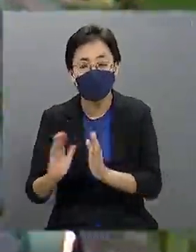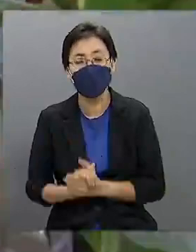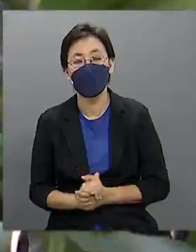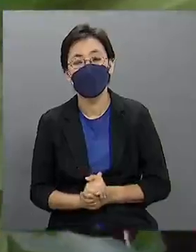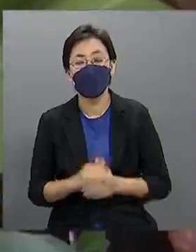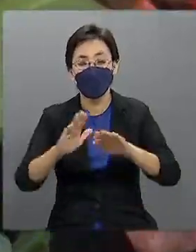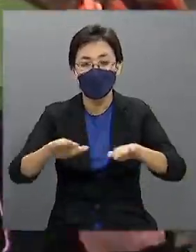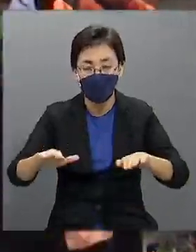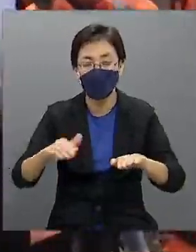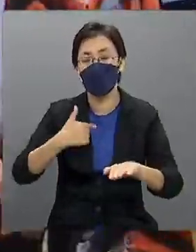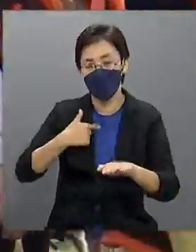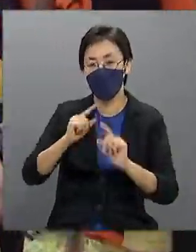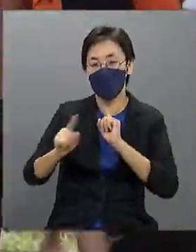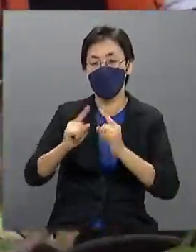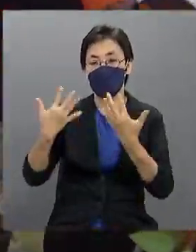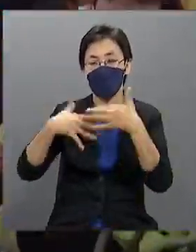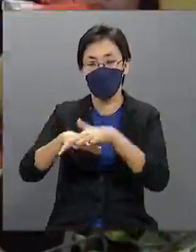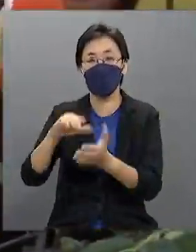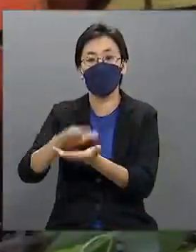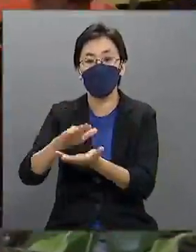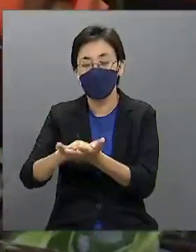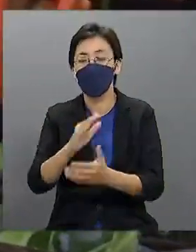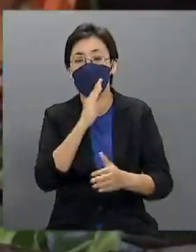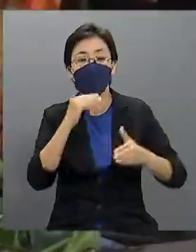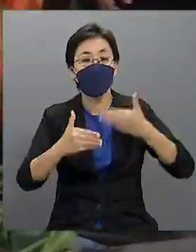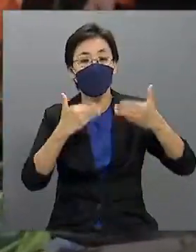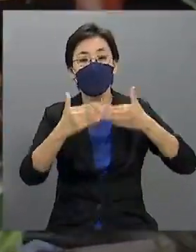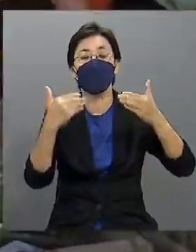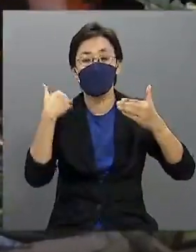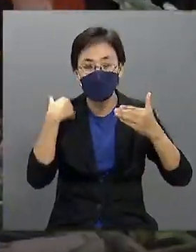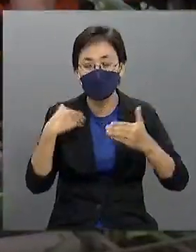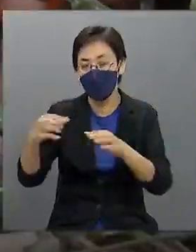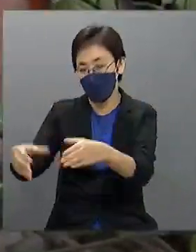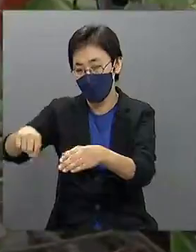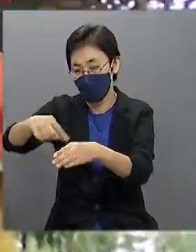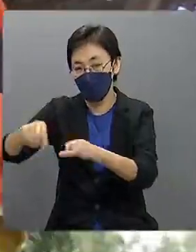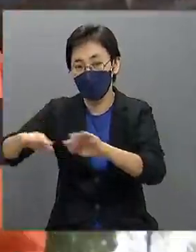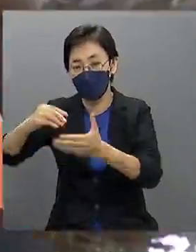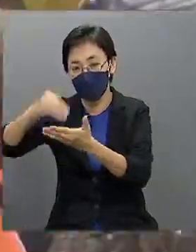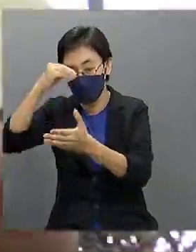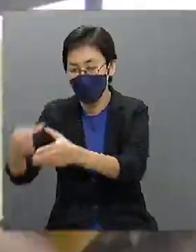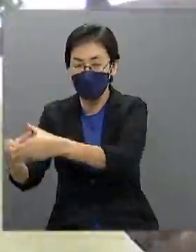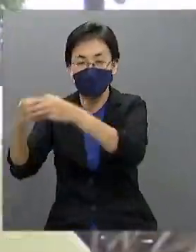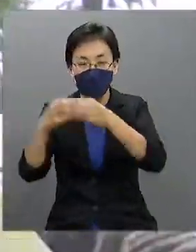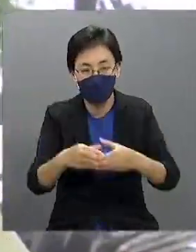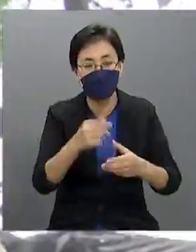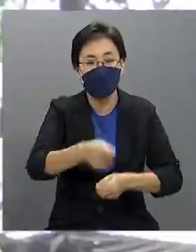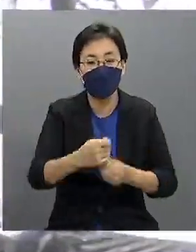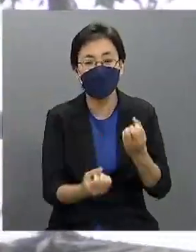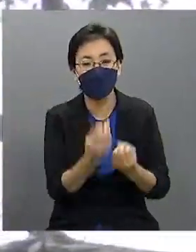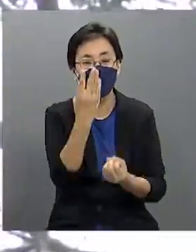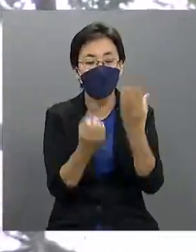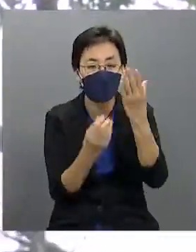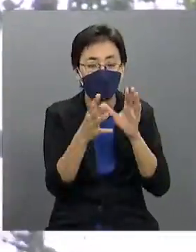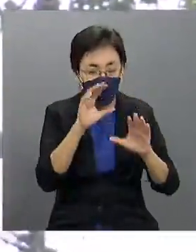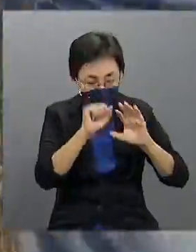โงเรีนถ้ามีกจกรมอะไรต่าง ๆ ก็พาเดกมาเรีนรู้ มาศึกษา มาปูกป่าเพื่อใหเดกได้สุมซัพ แล้วผมก็